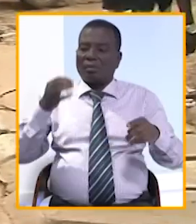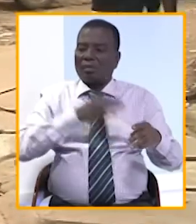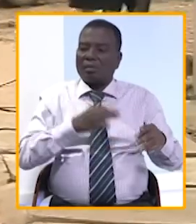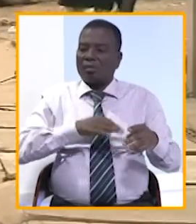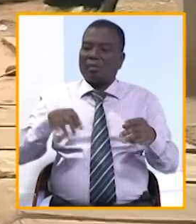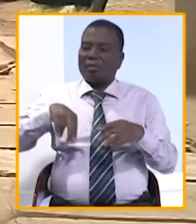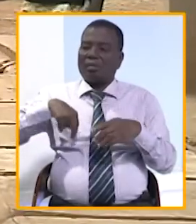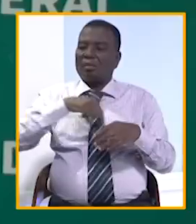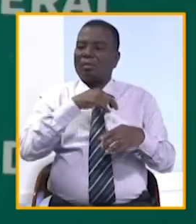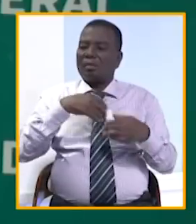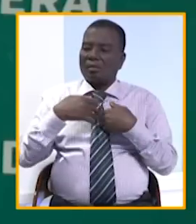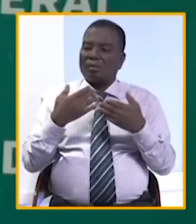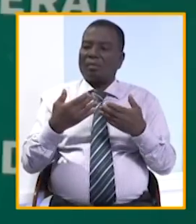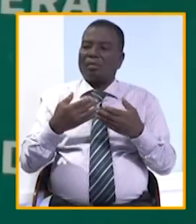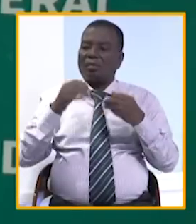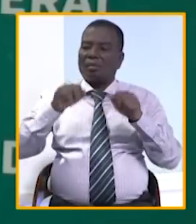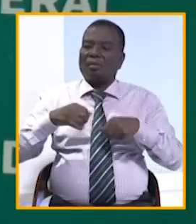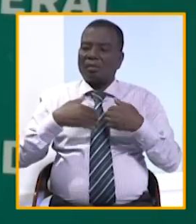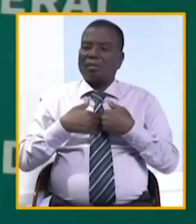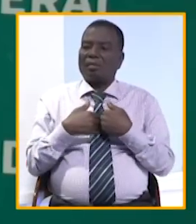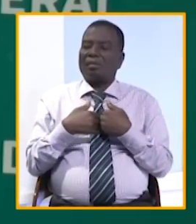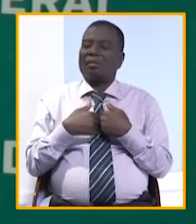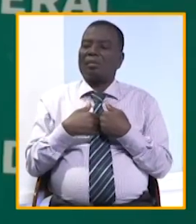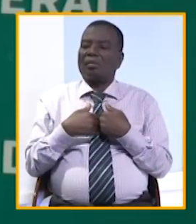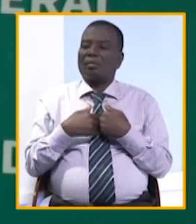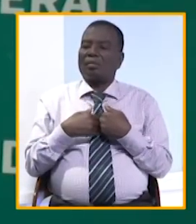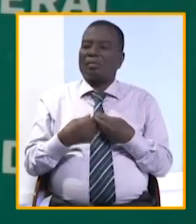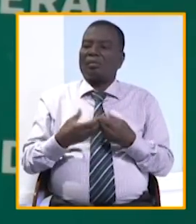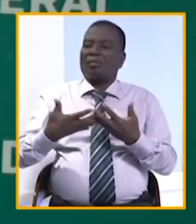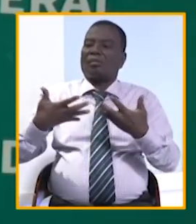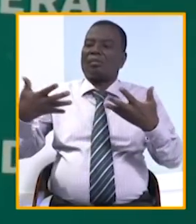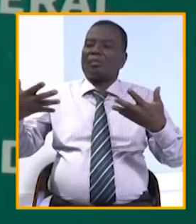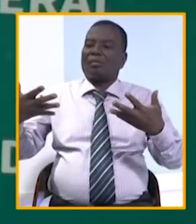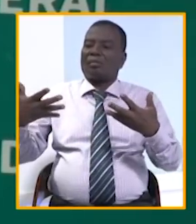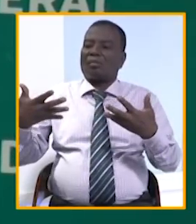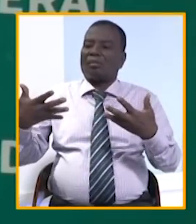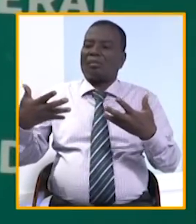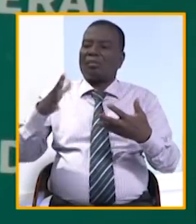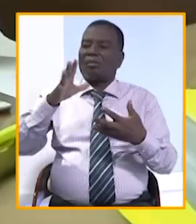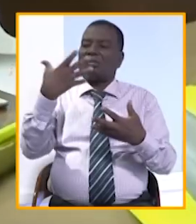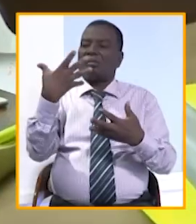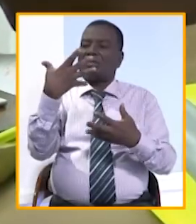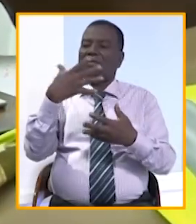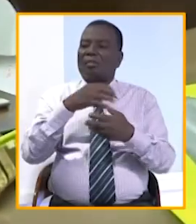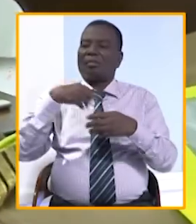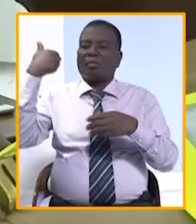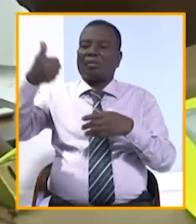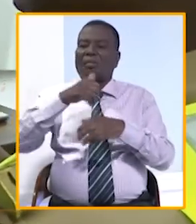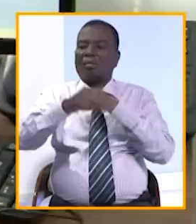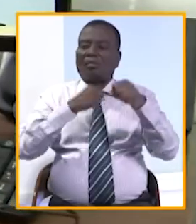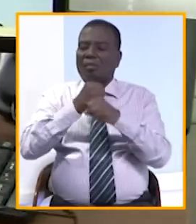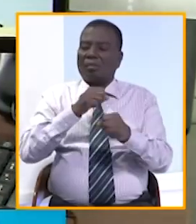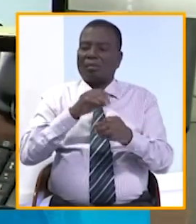Nous avons, dans le cadre du TEC, pu avoir donc une extension pour les cinq prochaines années. La